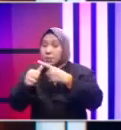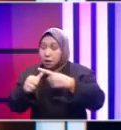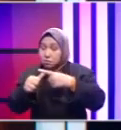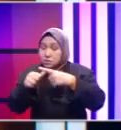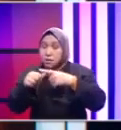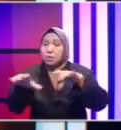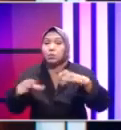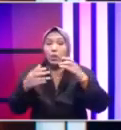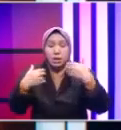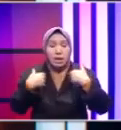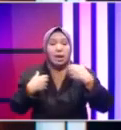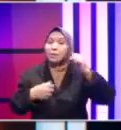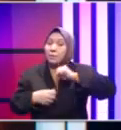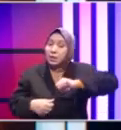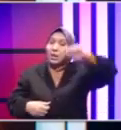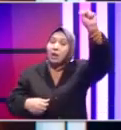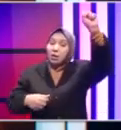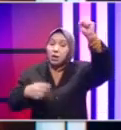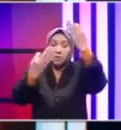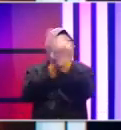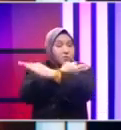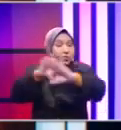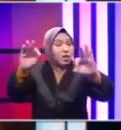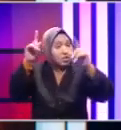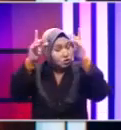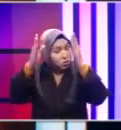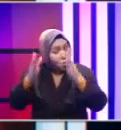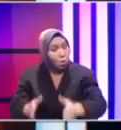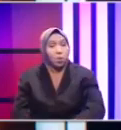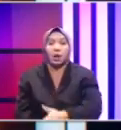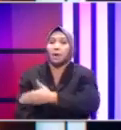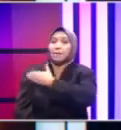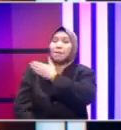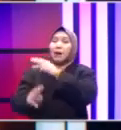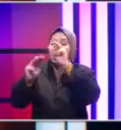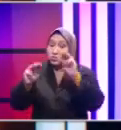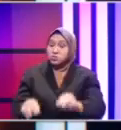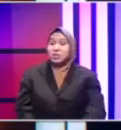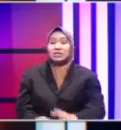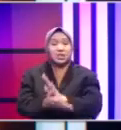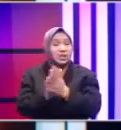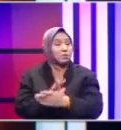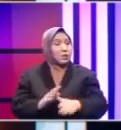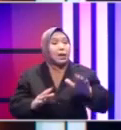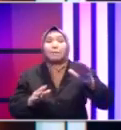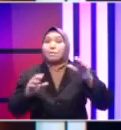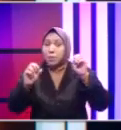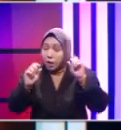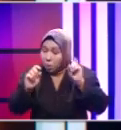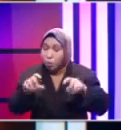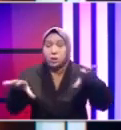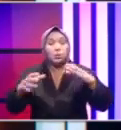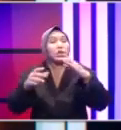Hai memerdekakan seorang hamba dan ini perlu dibuat sebelum mereka berdua dapat berjimak kembali